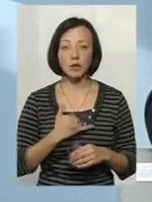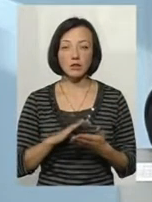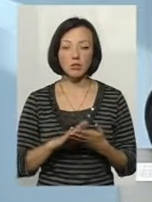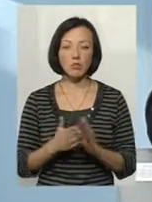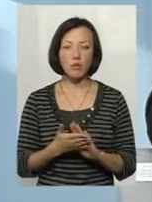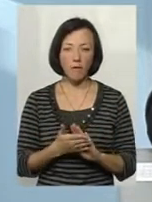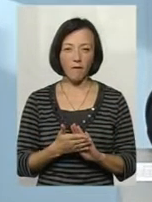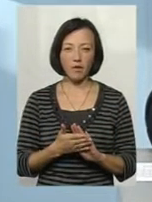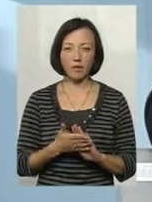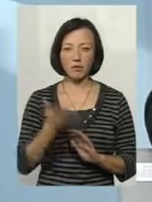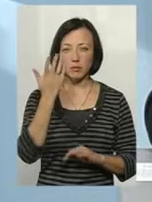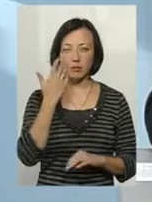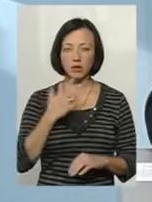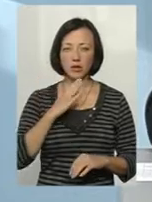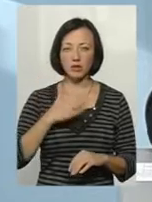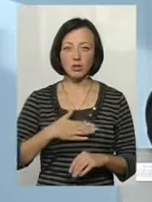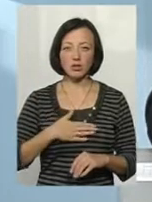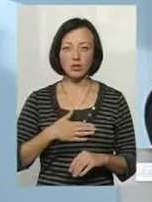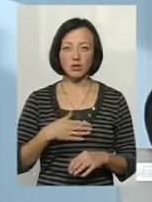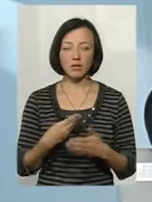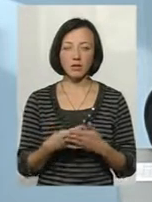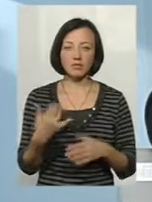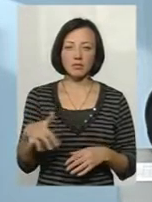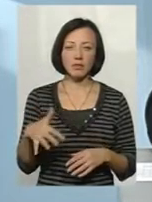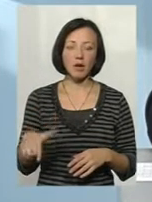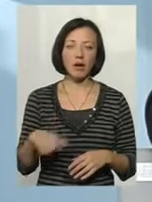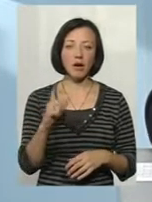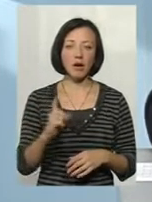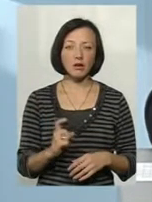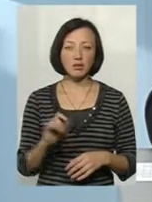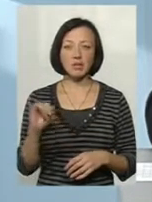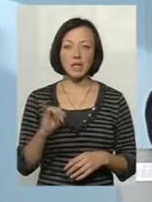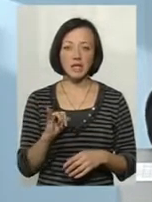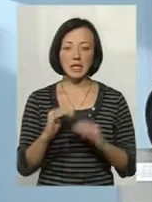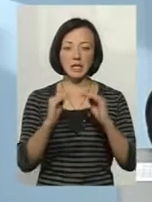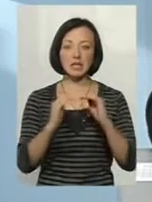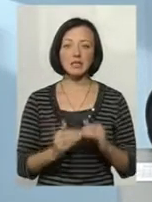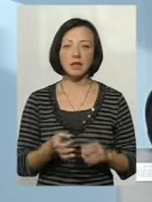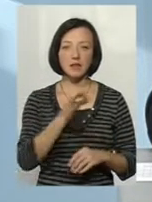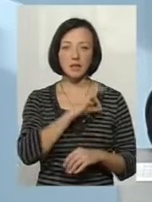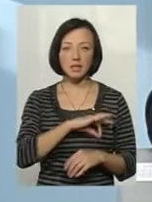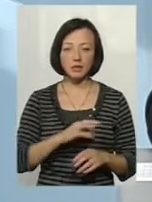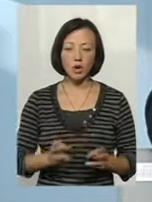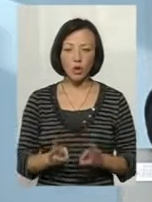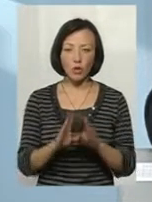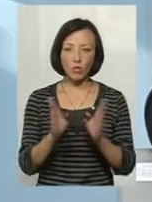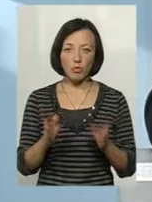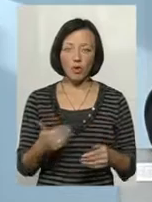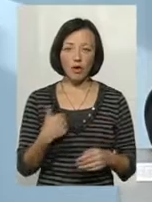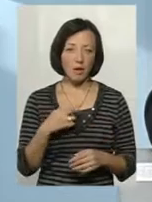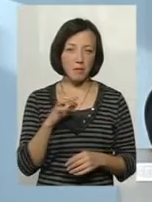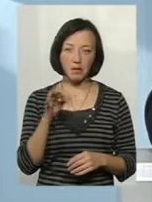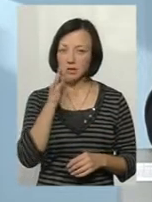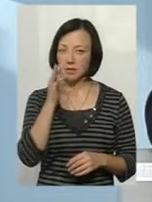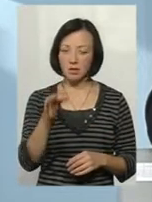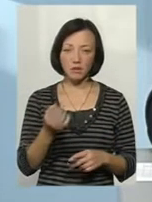умовах, при нашій вартості газу, і ті низькі ефективності грубок, я би сказав,